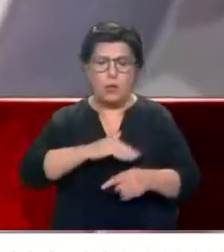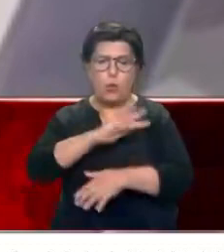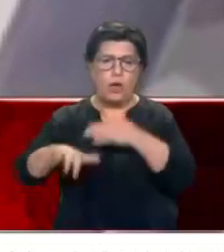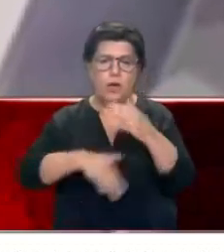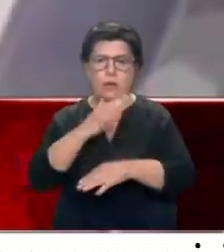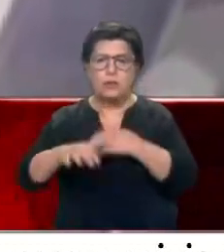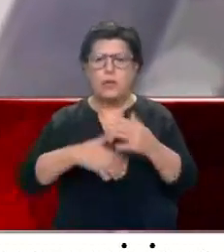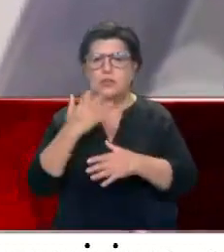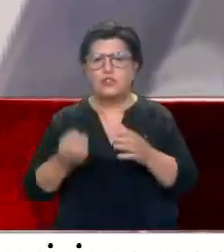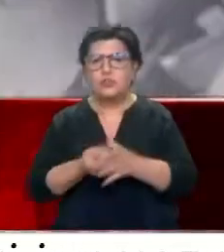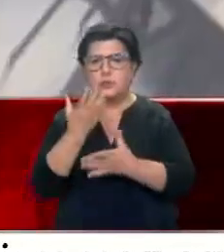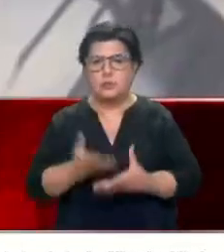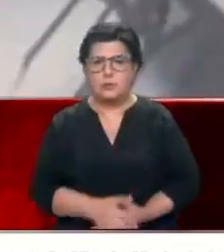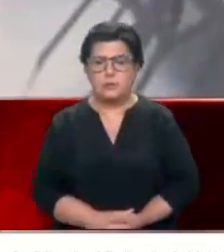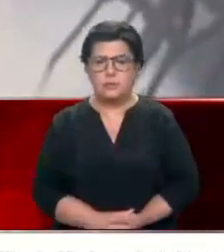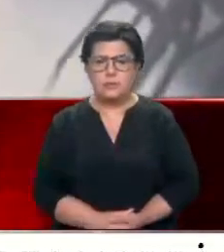ortalık karıştı.